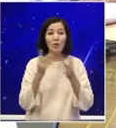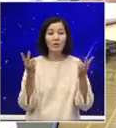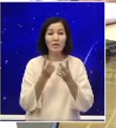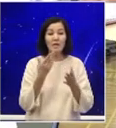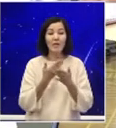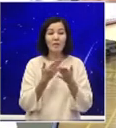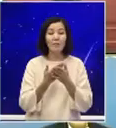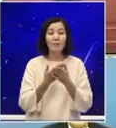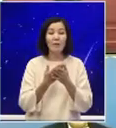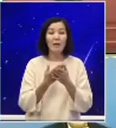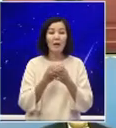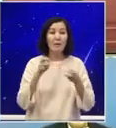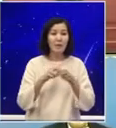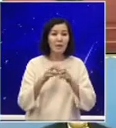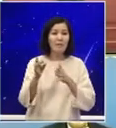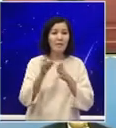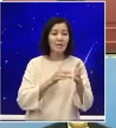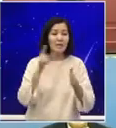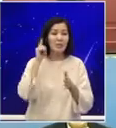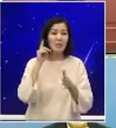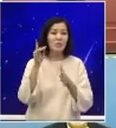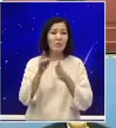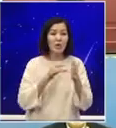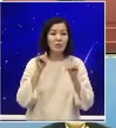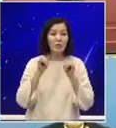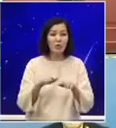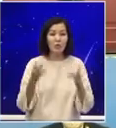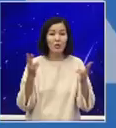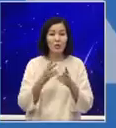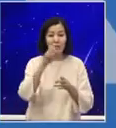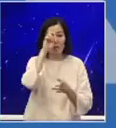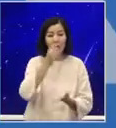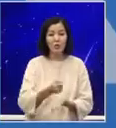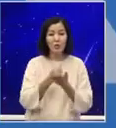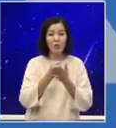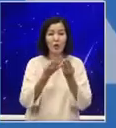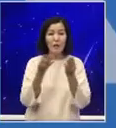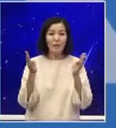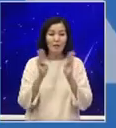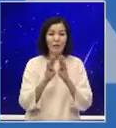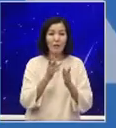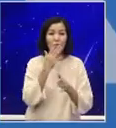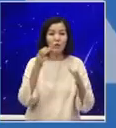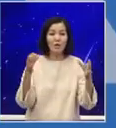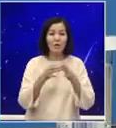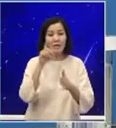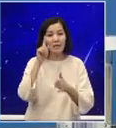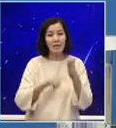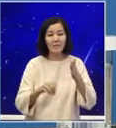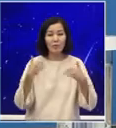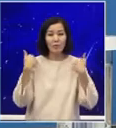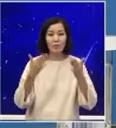Мәселені уақытында есту, дер кезінде қолға алу мемлекеттің саясатына қолдау. Пандемия кезінде ұлттық кеңес мүшелерінің